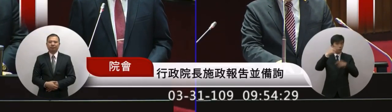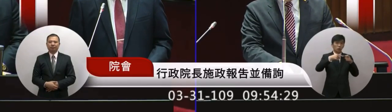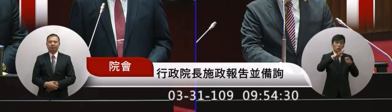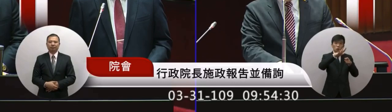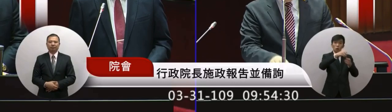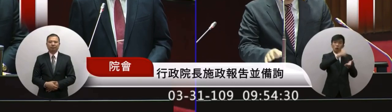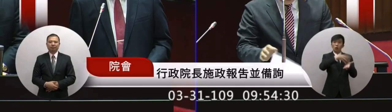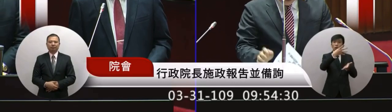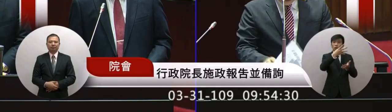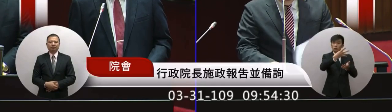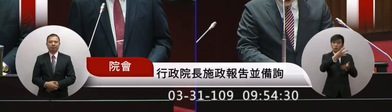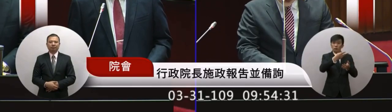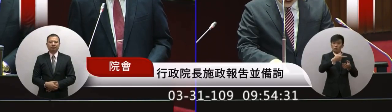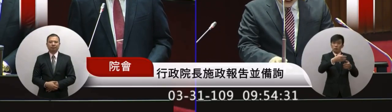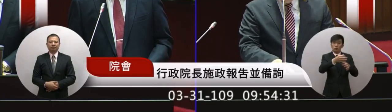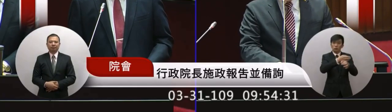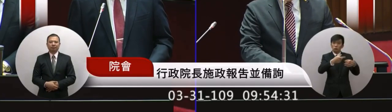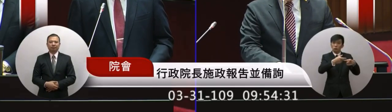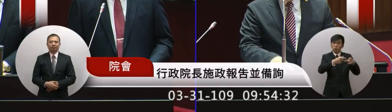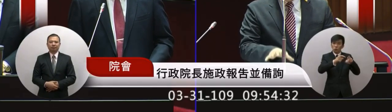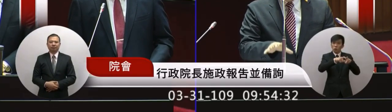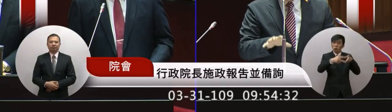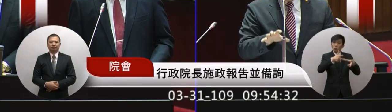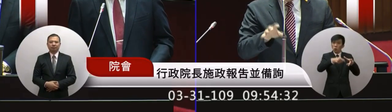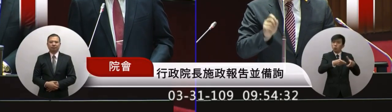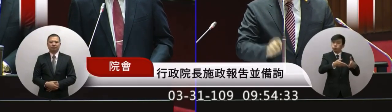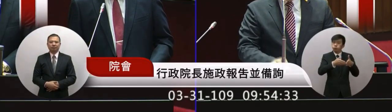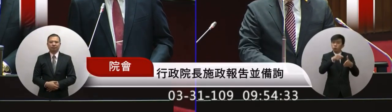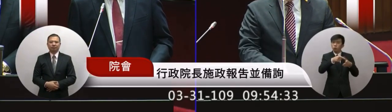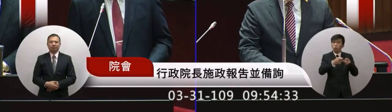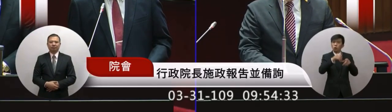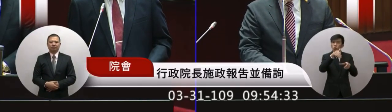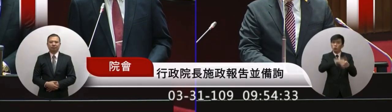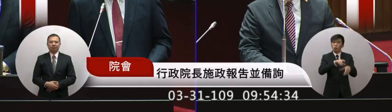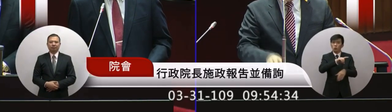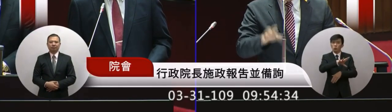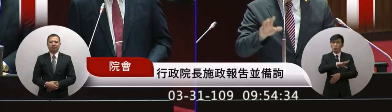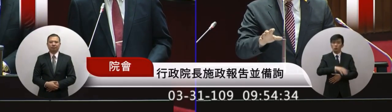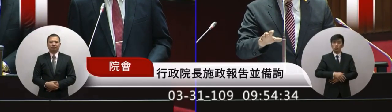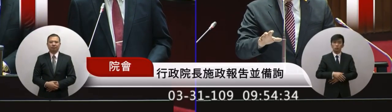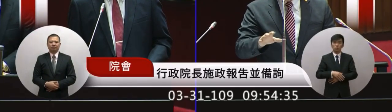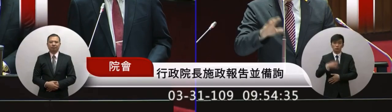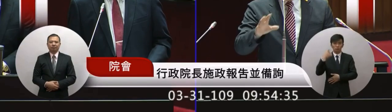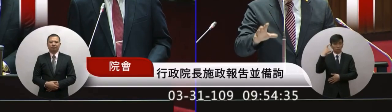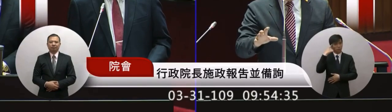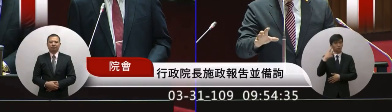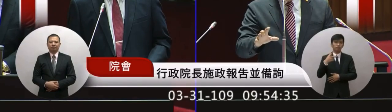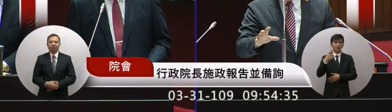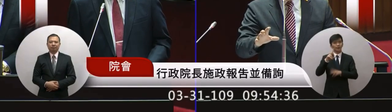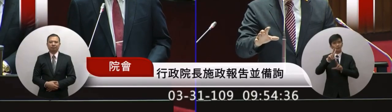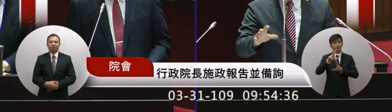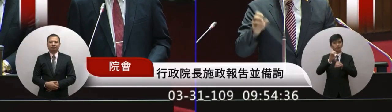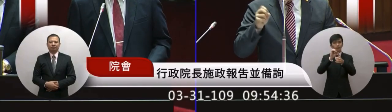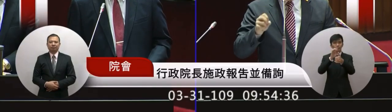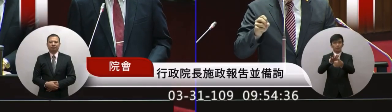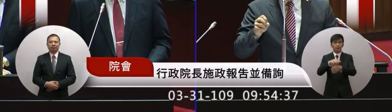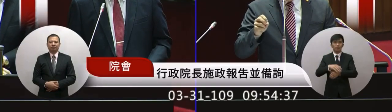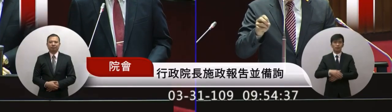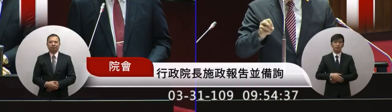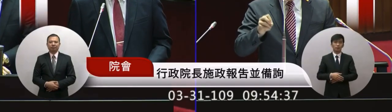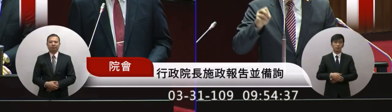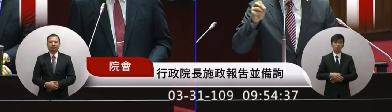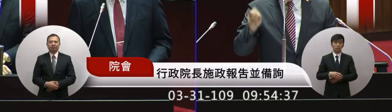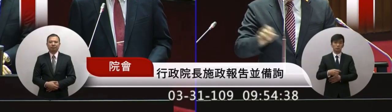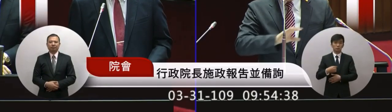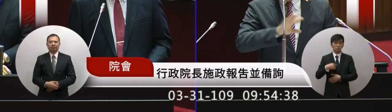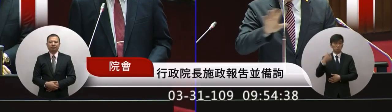四商转的公投？那本席在这边想要讲一个状态，其实坦白说，我在这边并不是要表达我